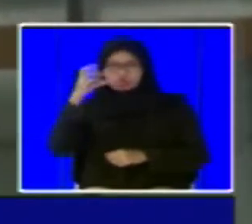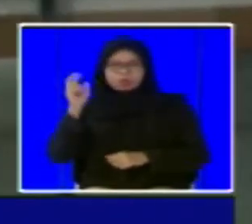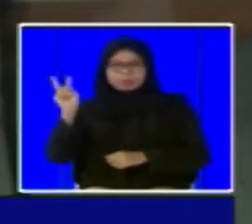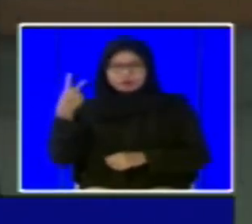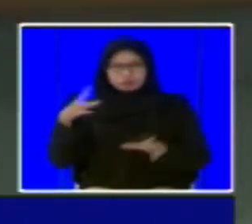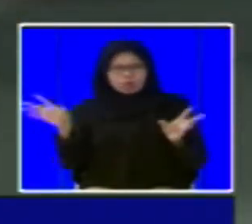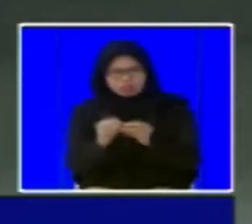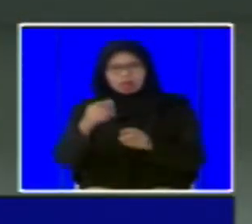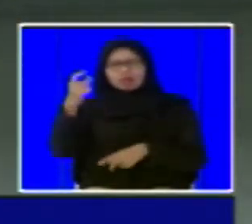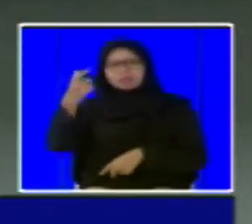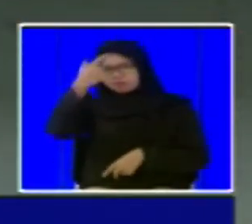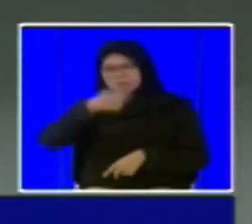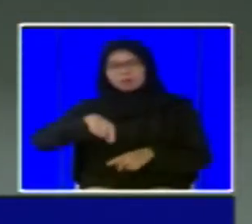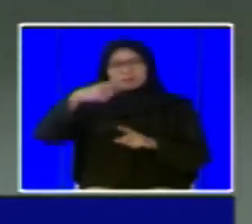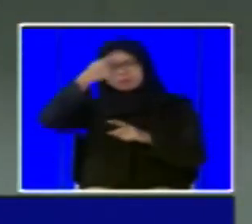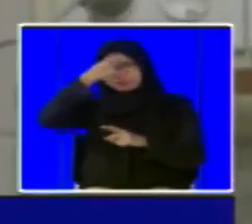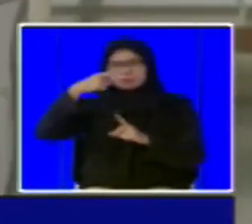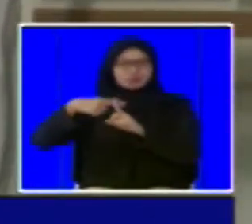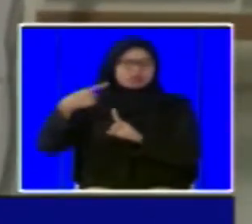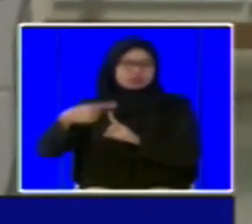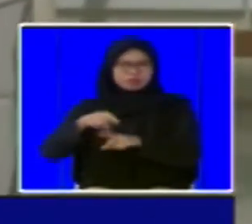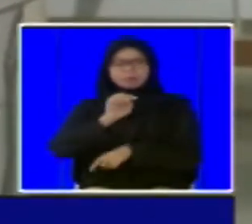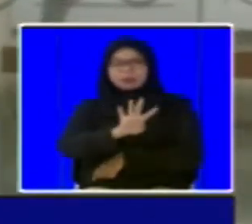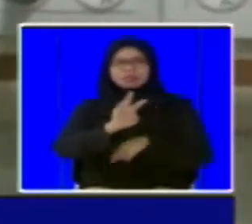jumlah total pasien positif berada di angka